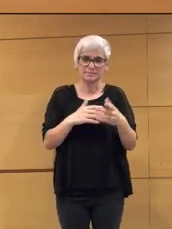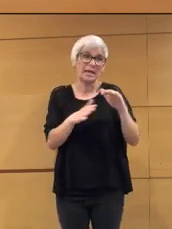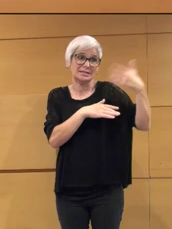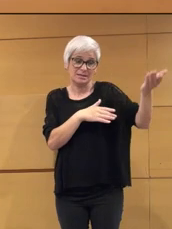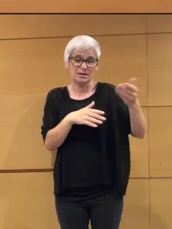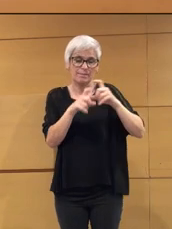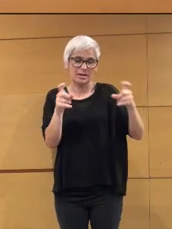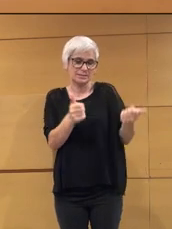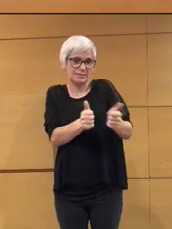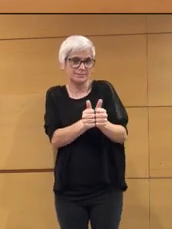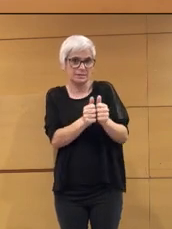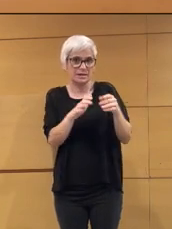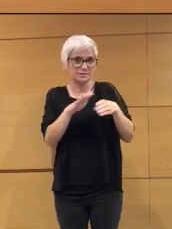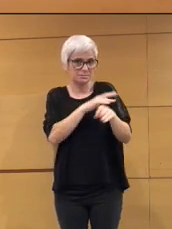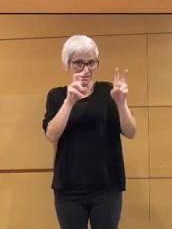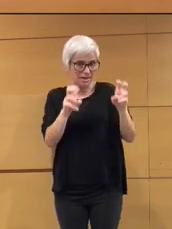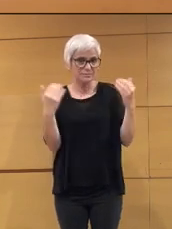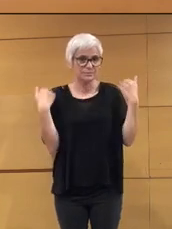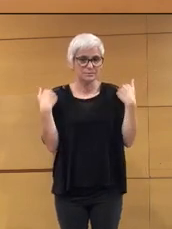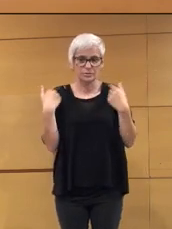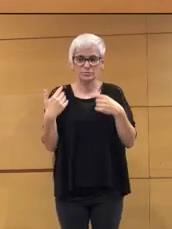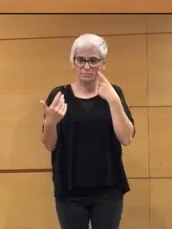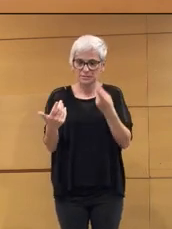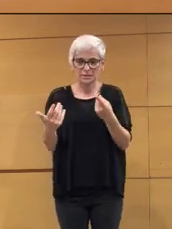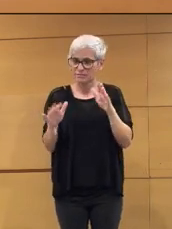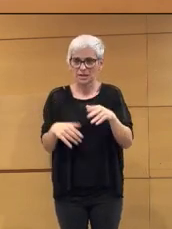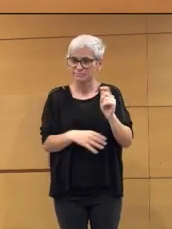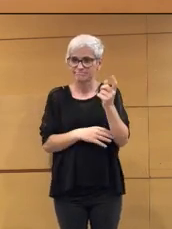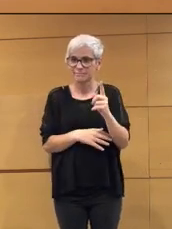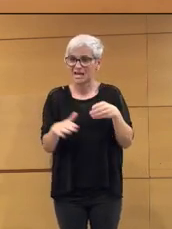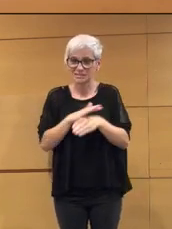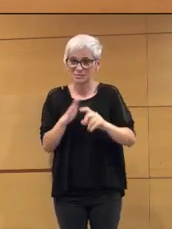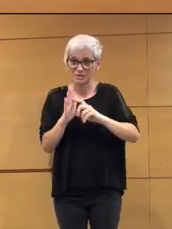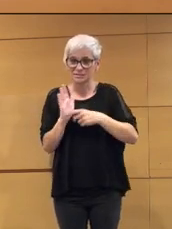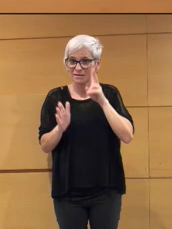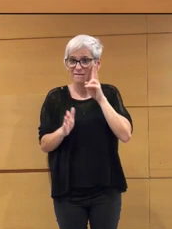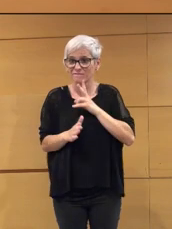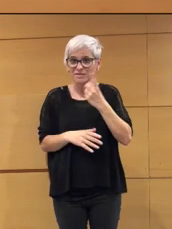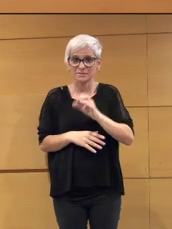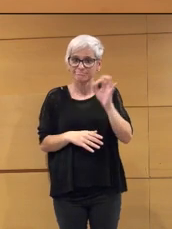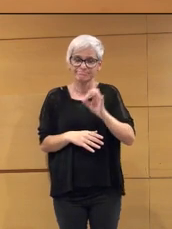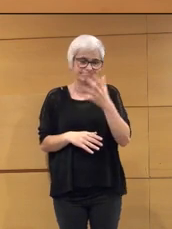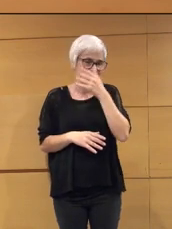experta en accessibilitat, però ens hem trobat que no hem aconseguit ser del tot accessibles.